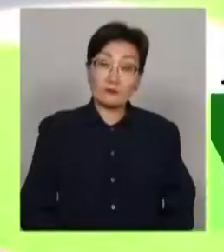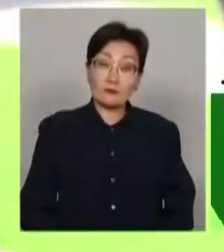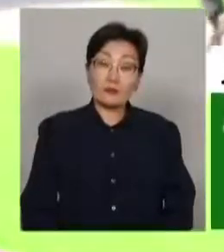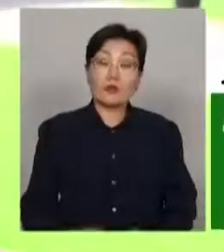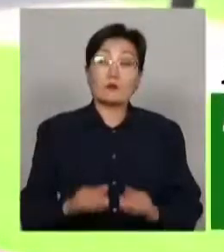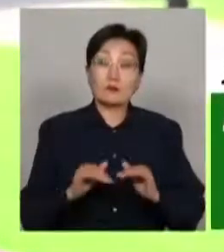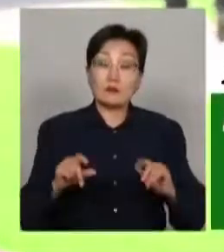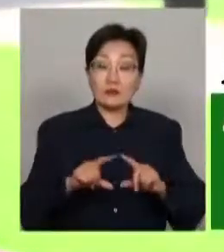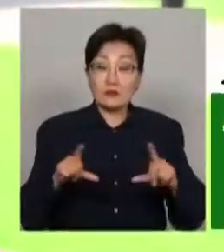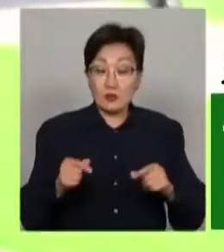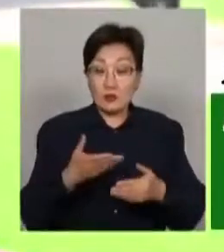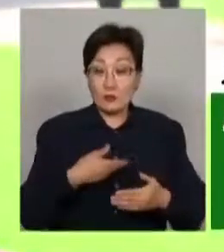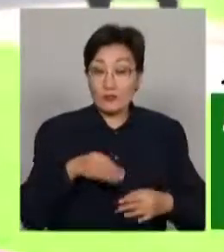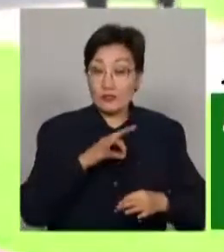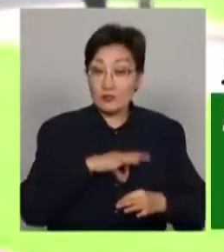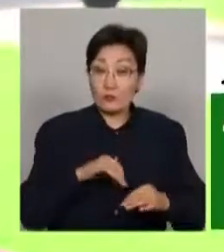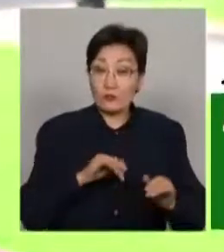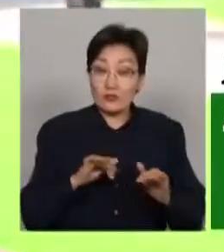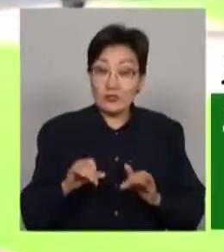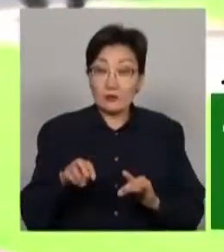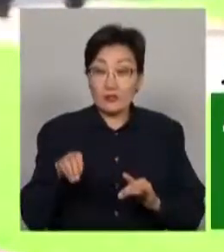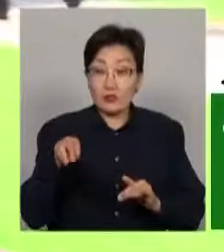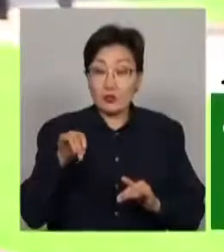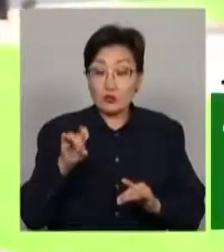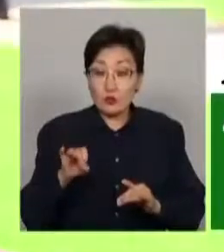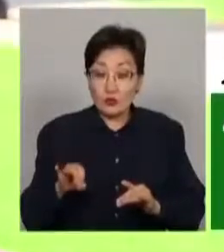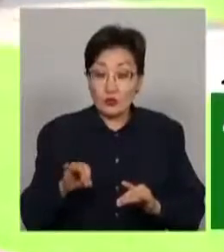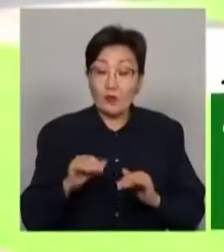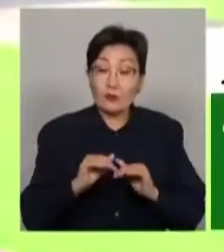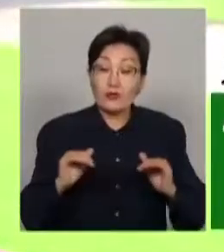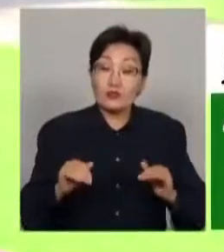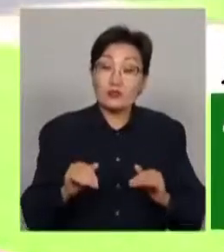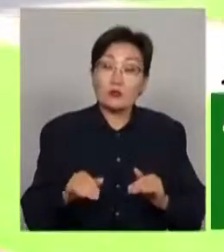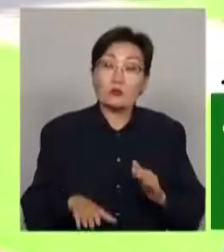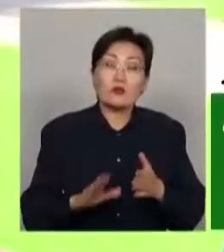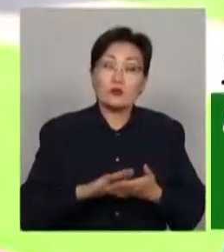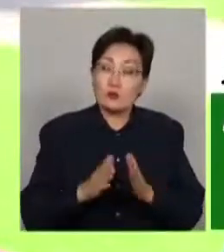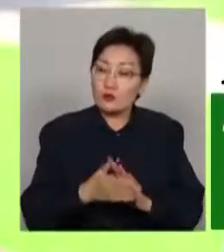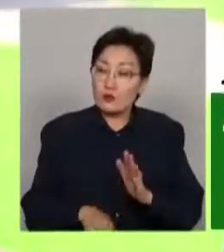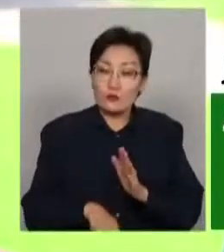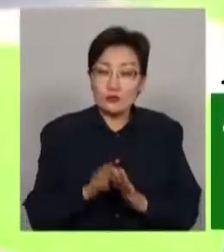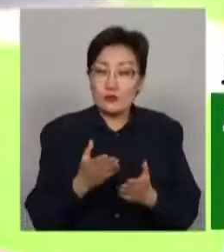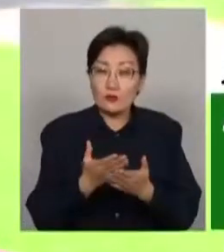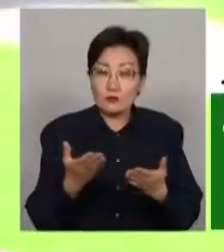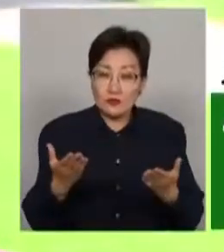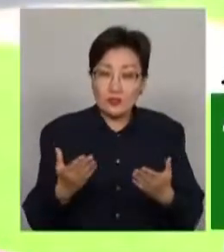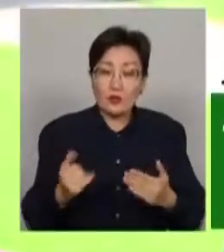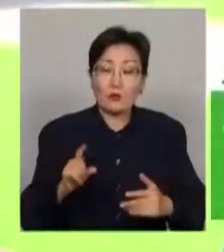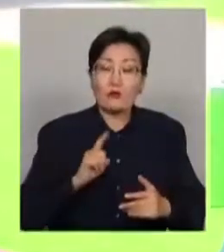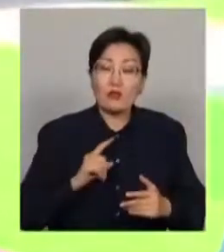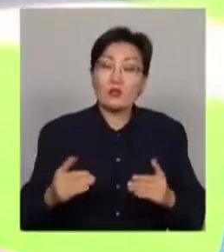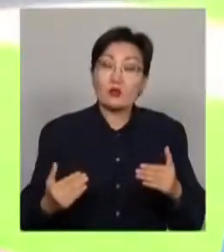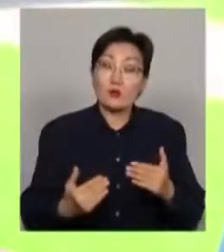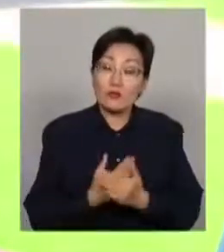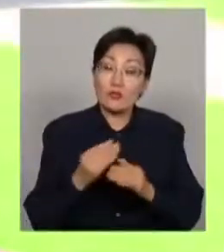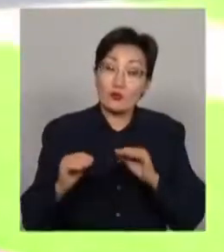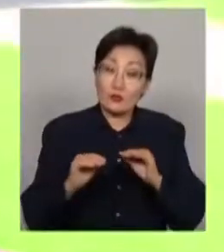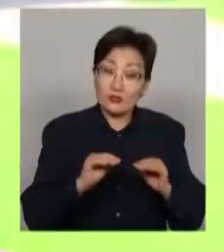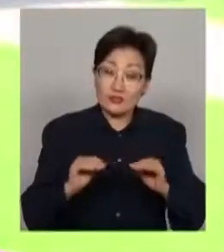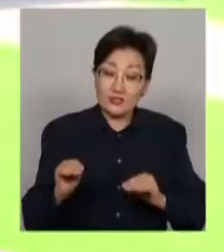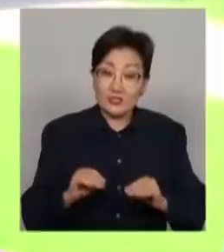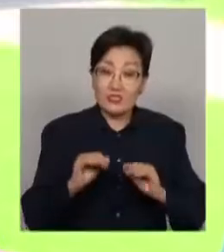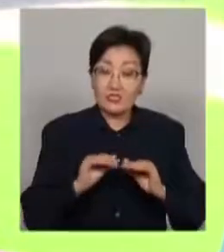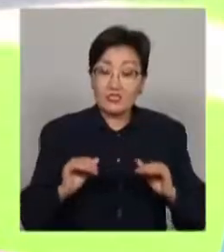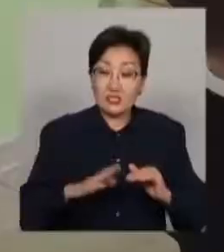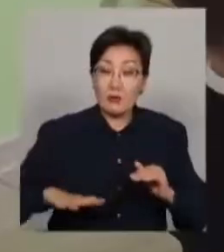В детском саду мы используем методику Монтессори. Для детей созданы лучшие условия. Их ждут абсолютно новое оборудование и